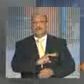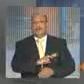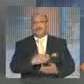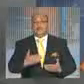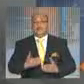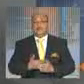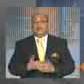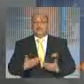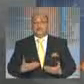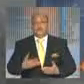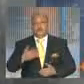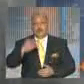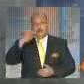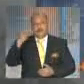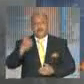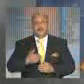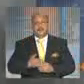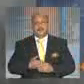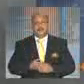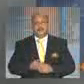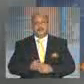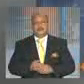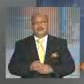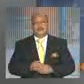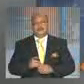يبدو أن النقل غير جاهز.